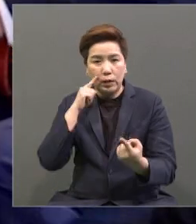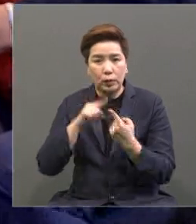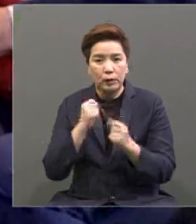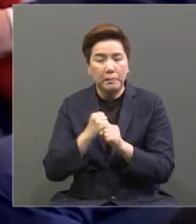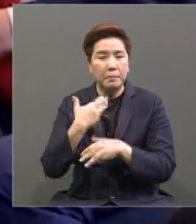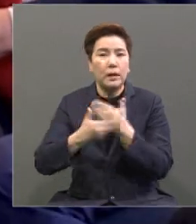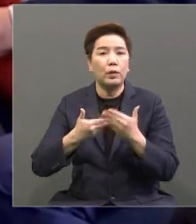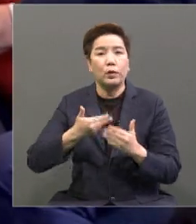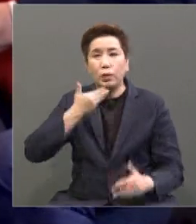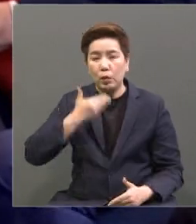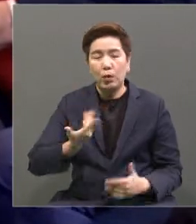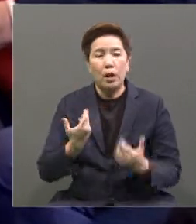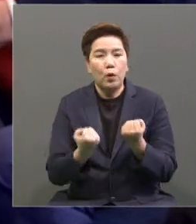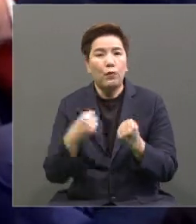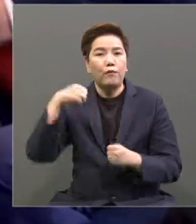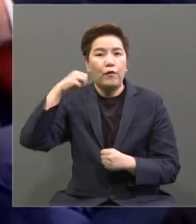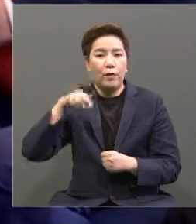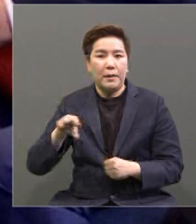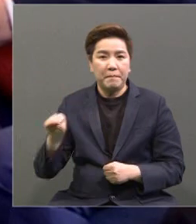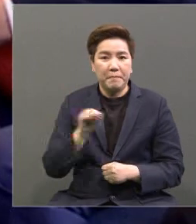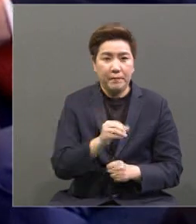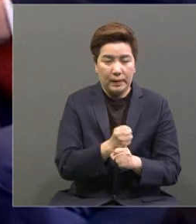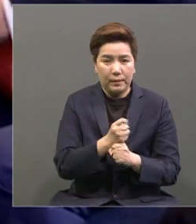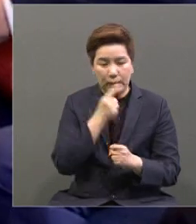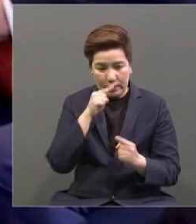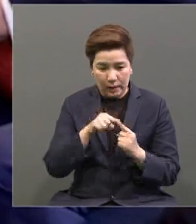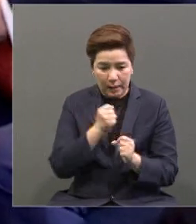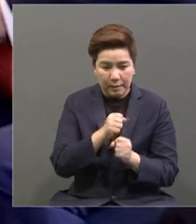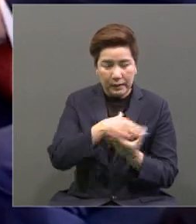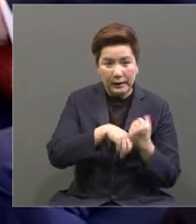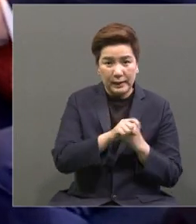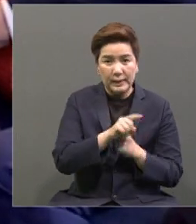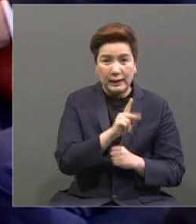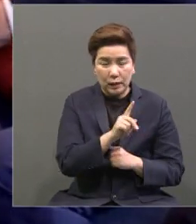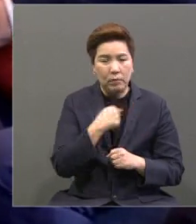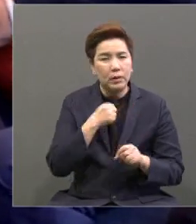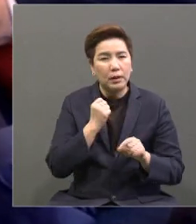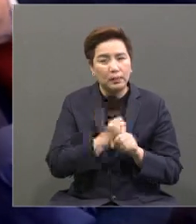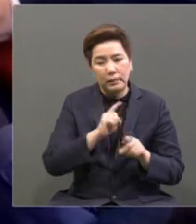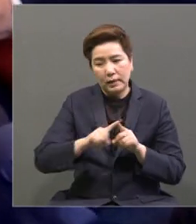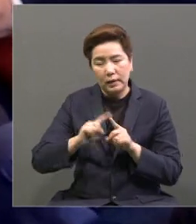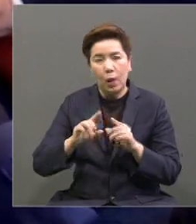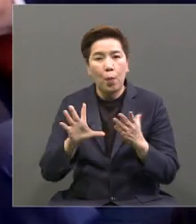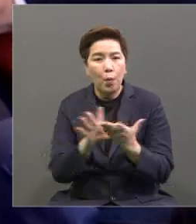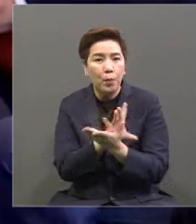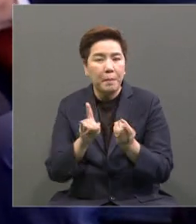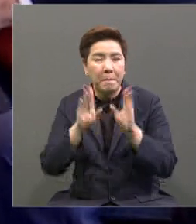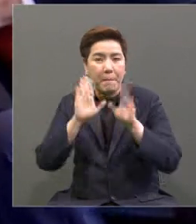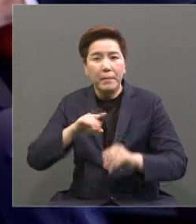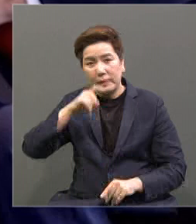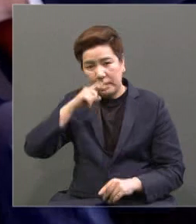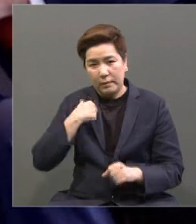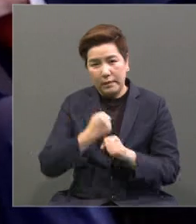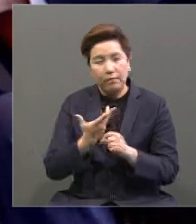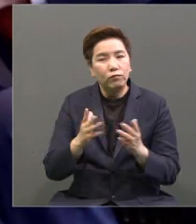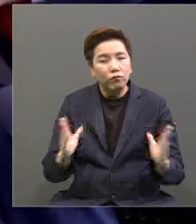พัฒนาที่ยั่งยืนอย่างรถยนต์พลังงานไฟฟ้าการส่งเสริมเศรษฐกิจสีเขียวแล้วก็มีเรื่องของการส่งเสริม Soft Powerและการท่องเที่ยวระหว่าง